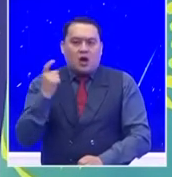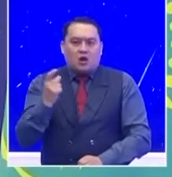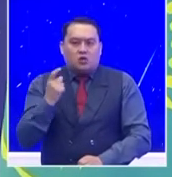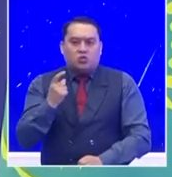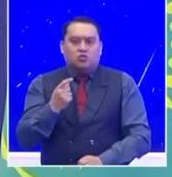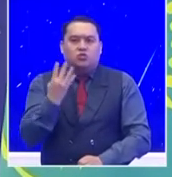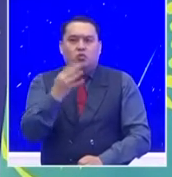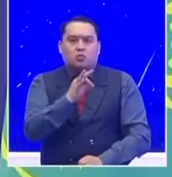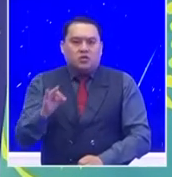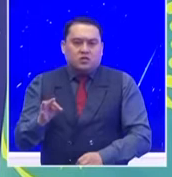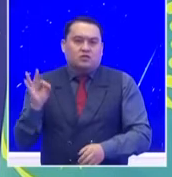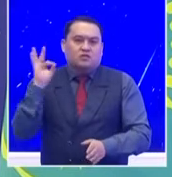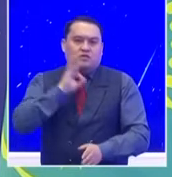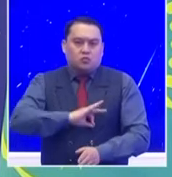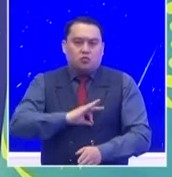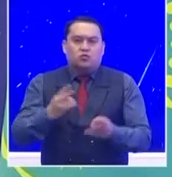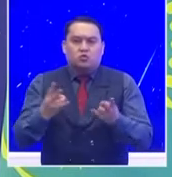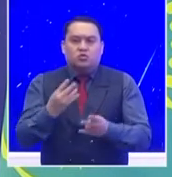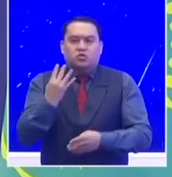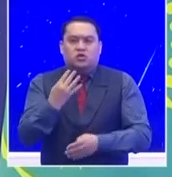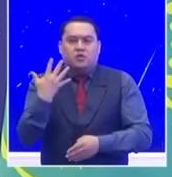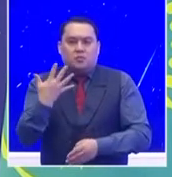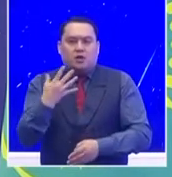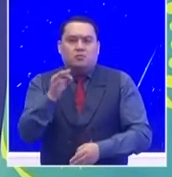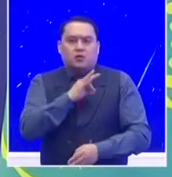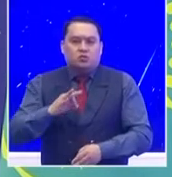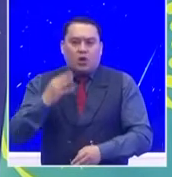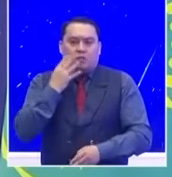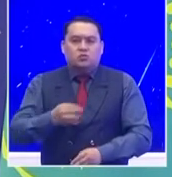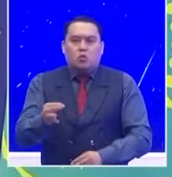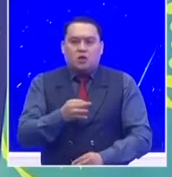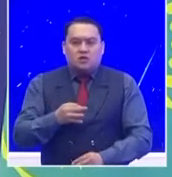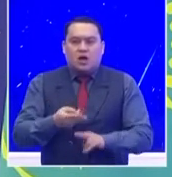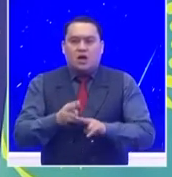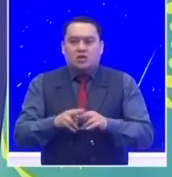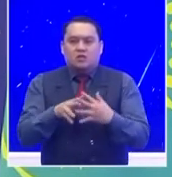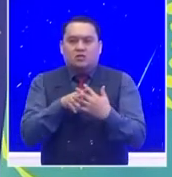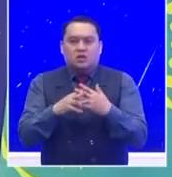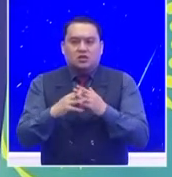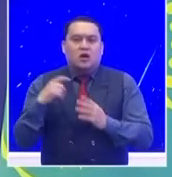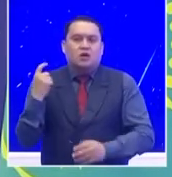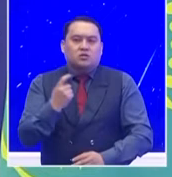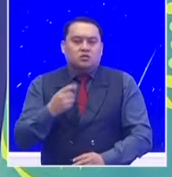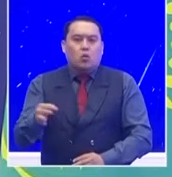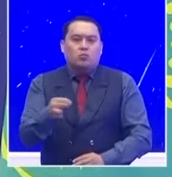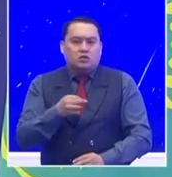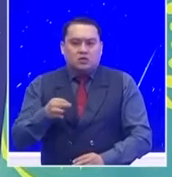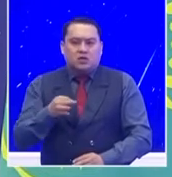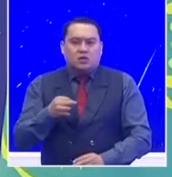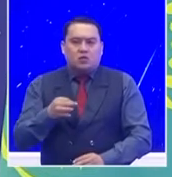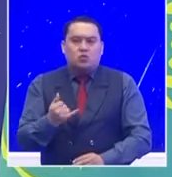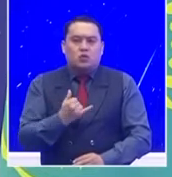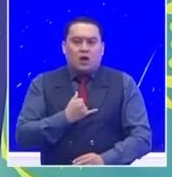не менее 4%. Вот 4,5% Алматинской области. Это аграрная область. И